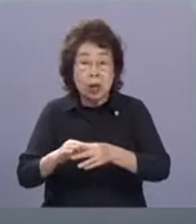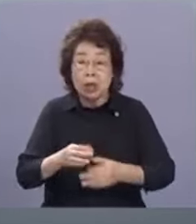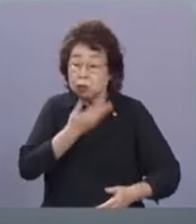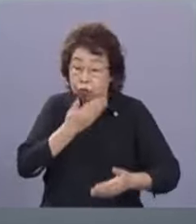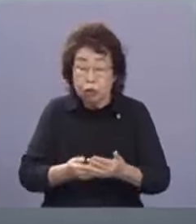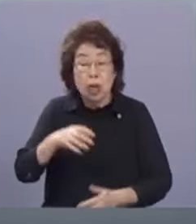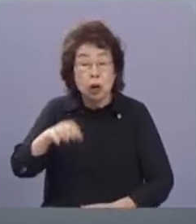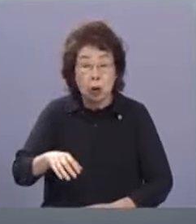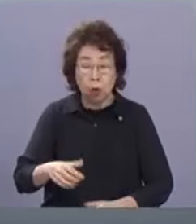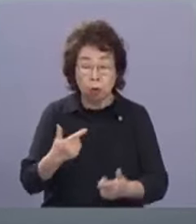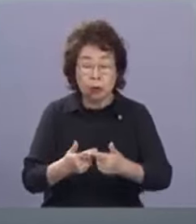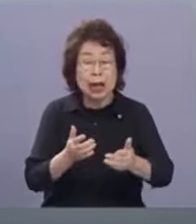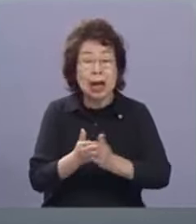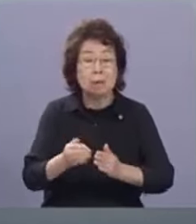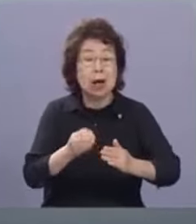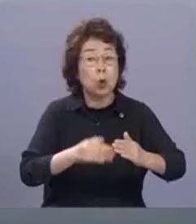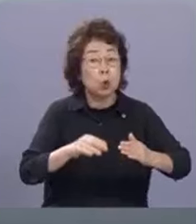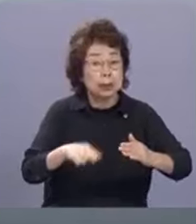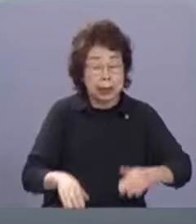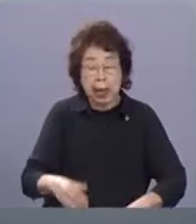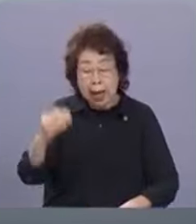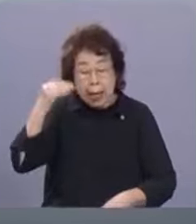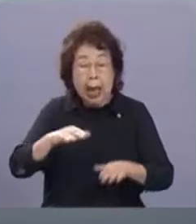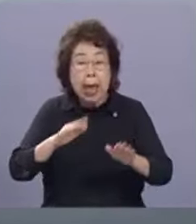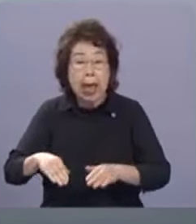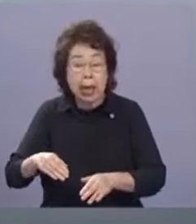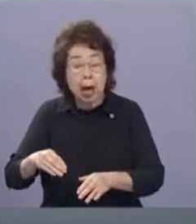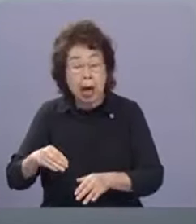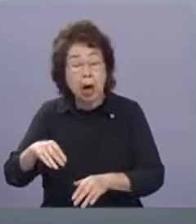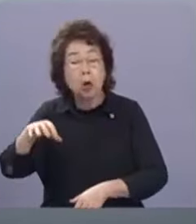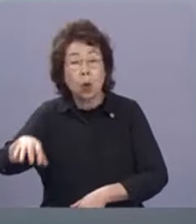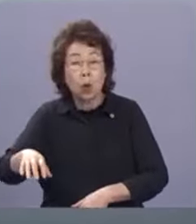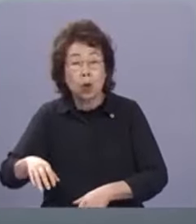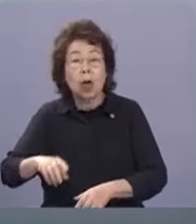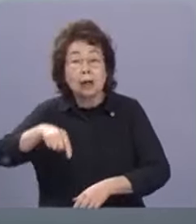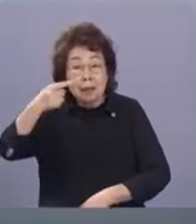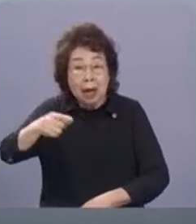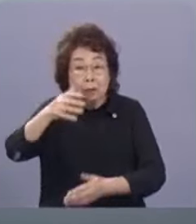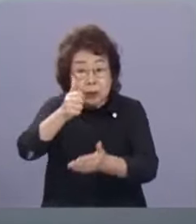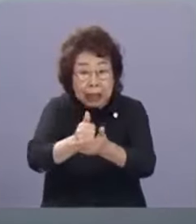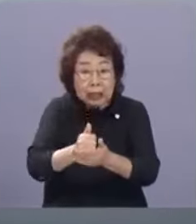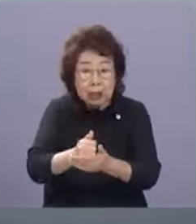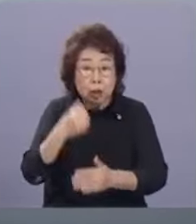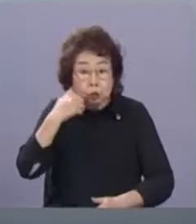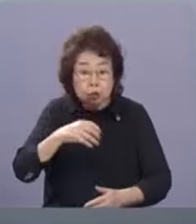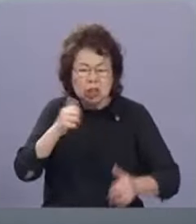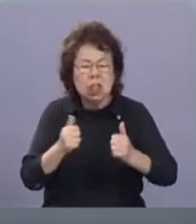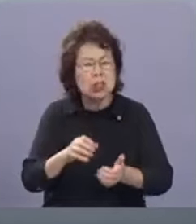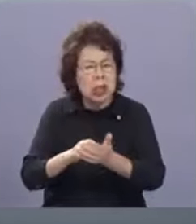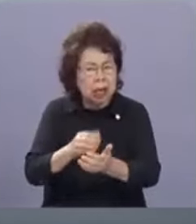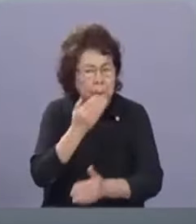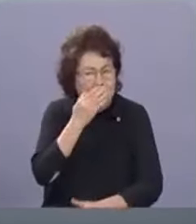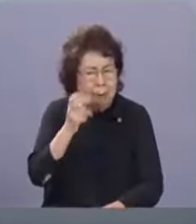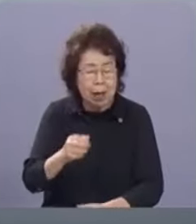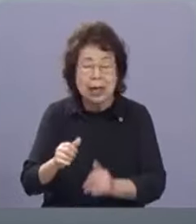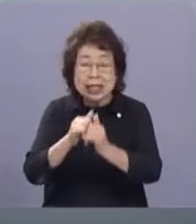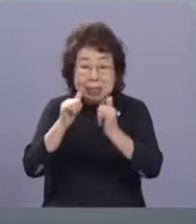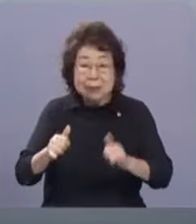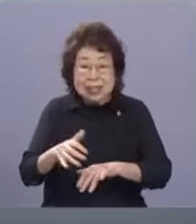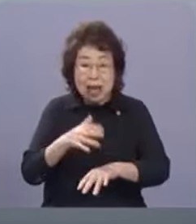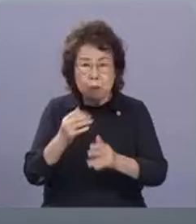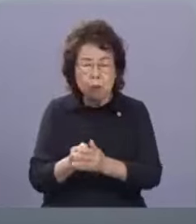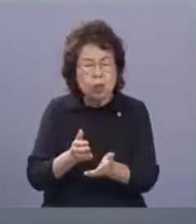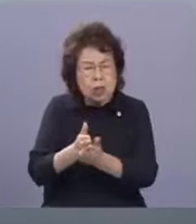공공기관인 부산항만공사와 한국 해양 진흥공사의 차기 사장도 정치인이 유력한데 시민 사회는 전문성